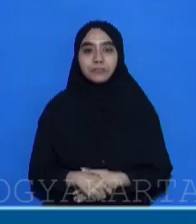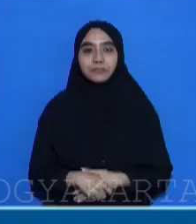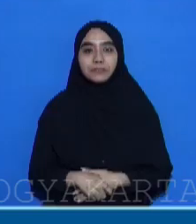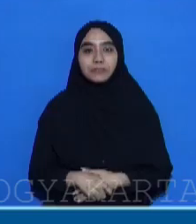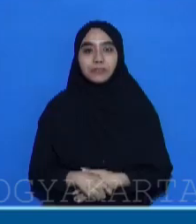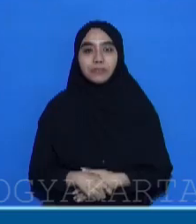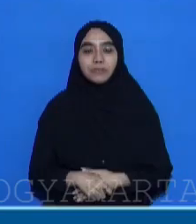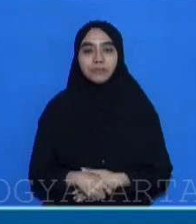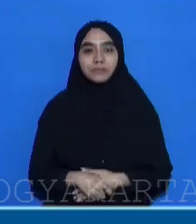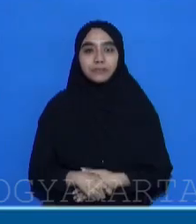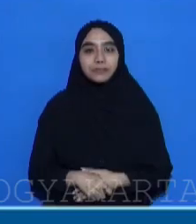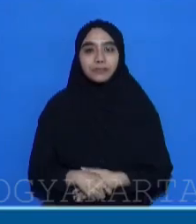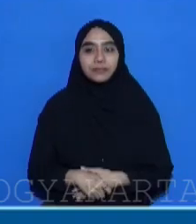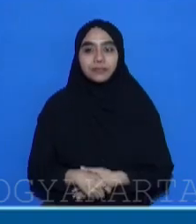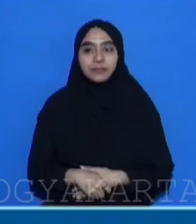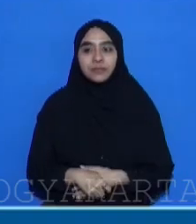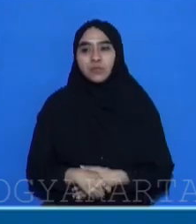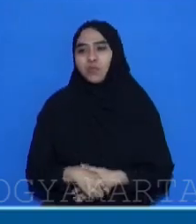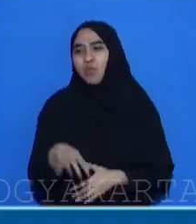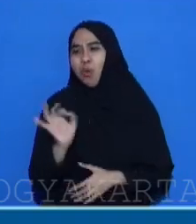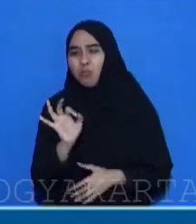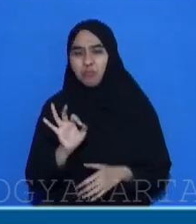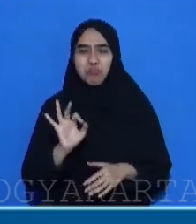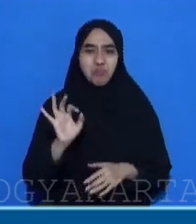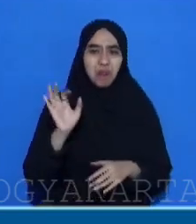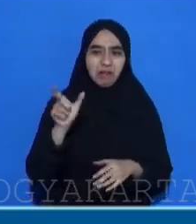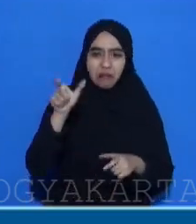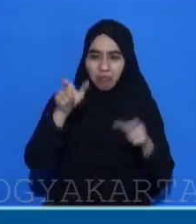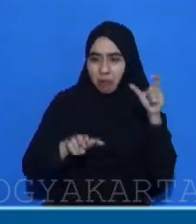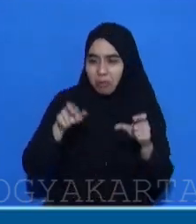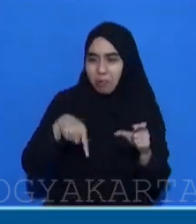seganten Der kathah pelancong ingkangangi laut bekah